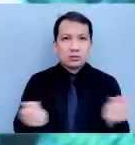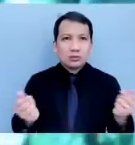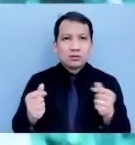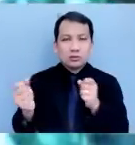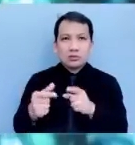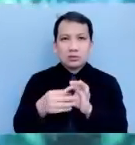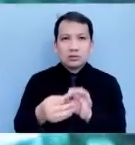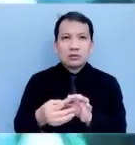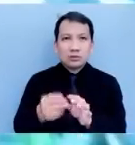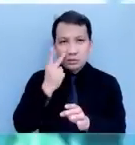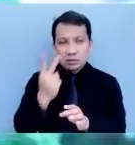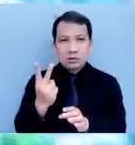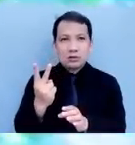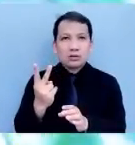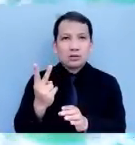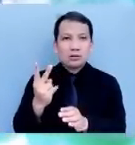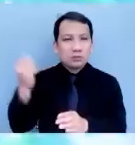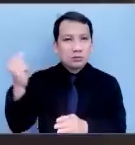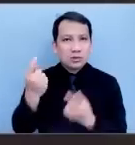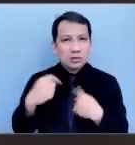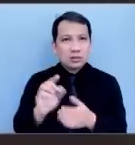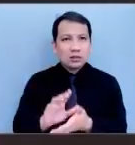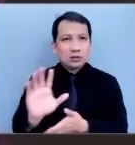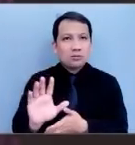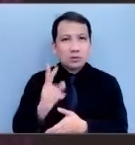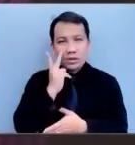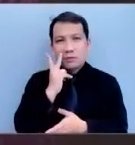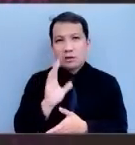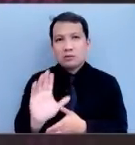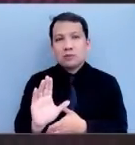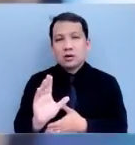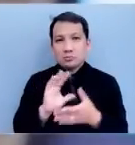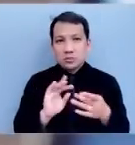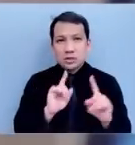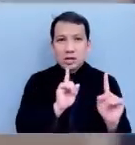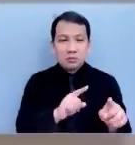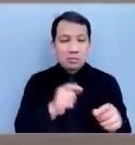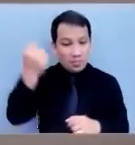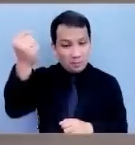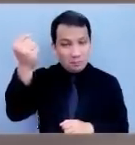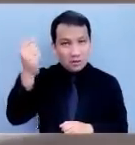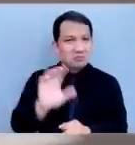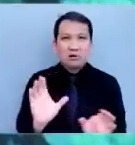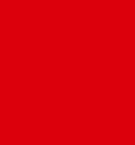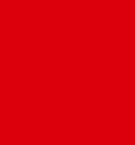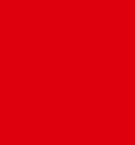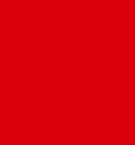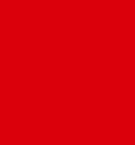yan ng nasabing bar. Sinubukan naman naming kunan pa ng pahayag ang bar pero wala pa itong